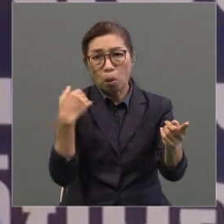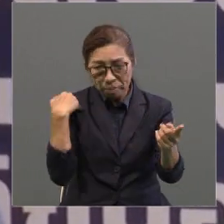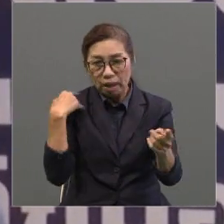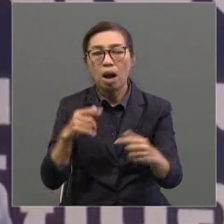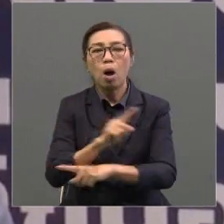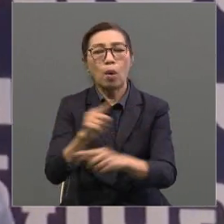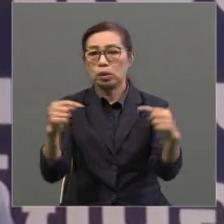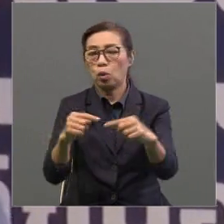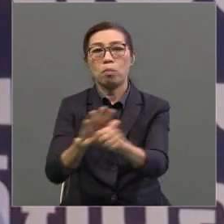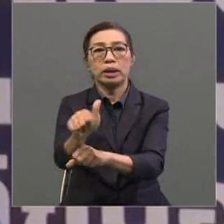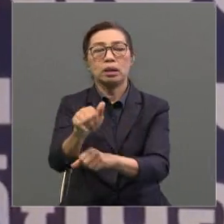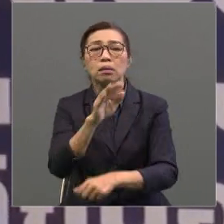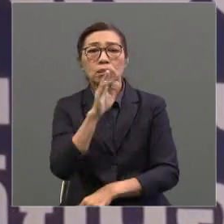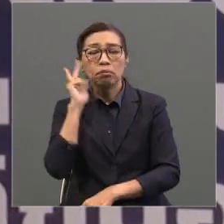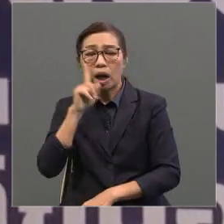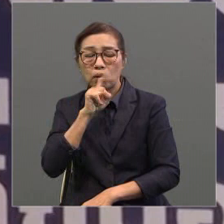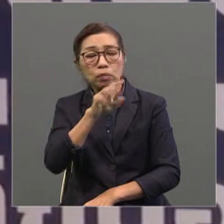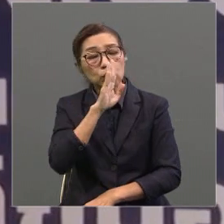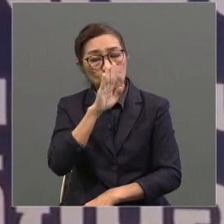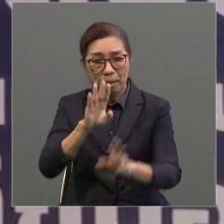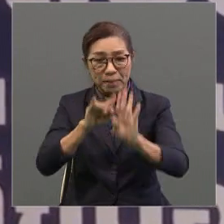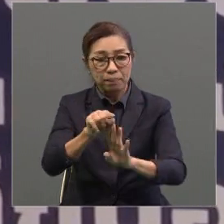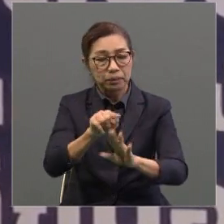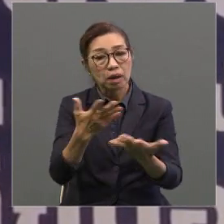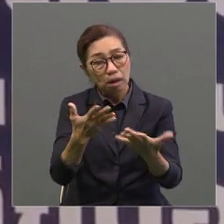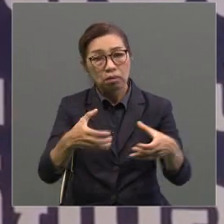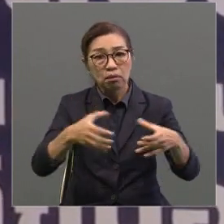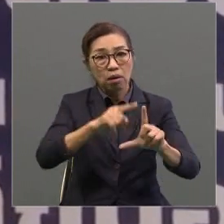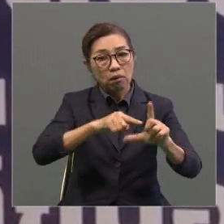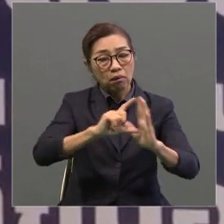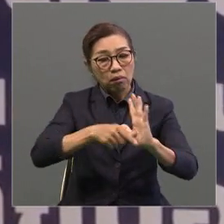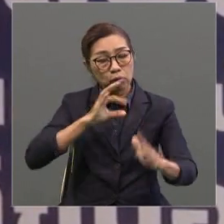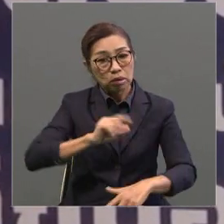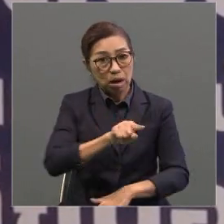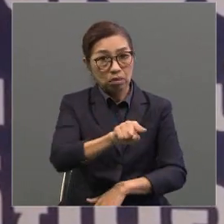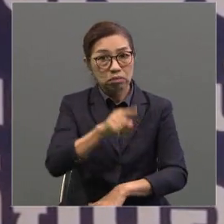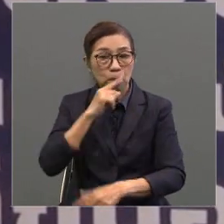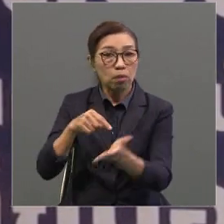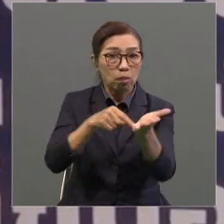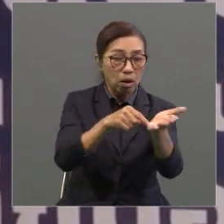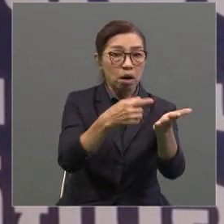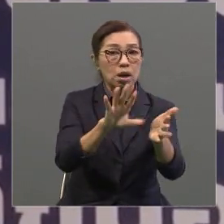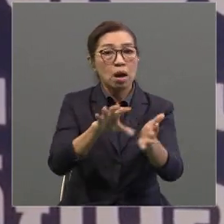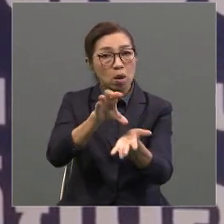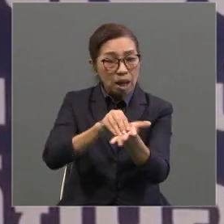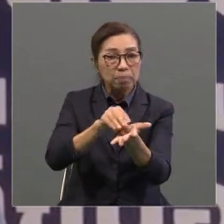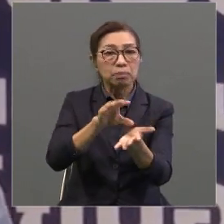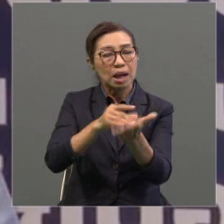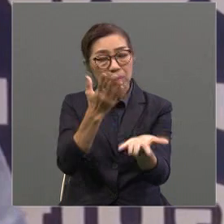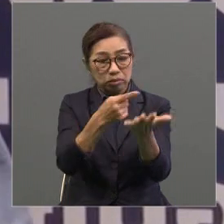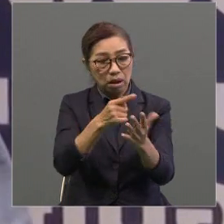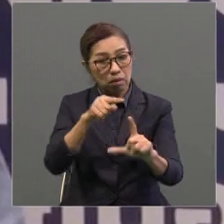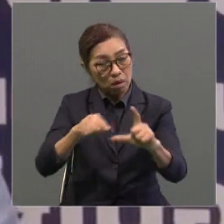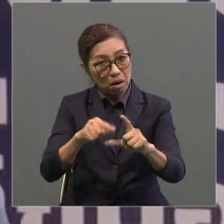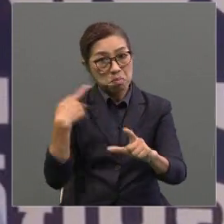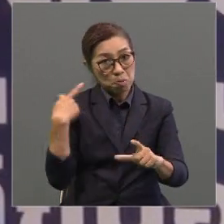นะครับถ้าเกิดว่าเรื่องออกมาเป็นแบบนี้คุณชายธวัชมองยังไงว่าจะเป็นผลดีกับก้าวไกลหรือไม่เนื่องจากอาจจะ